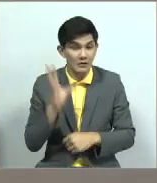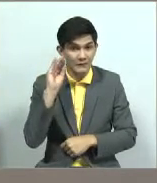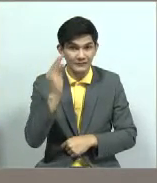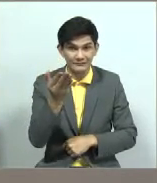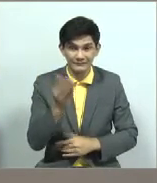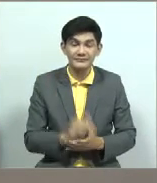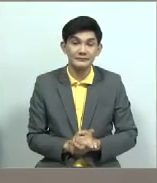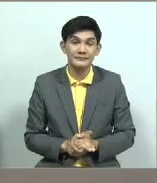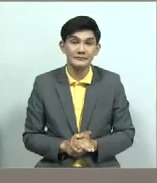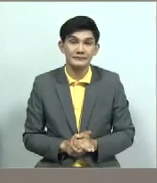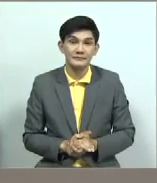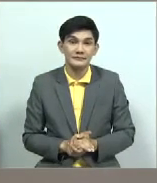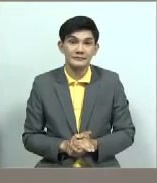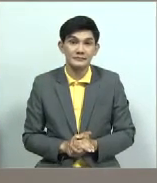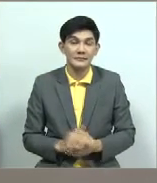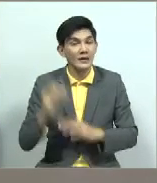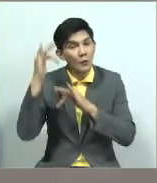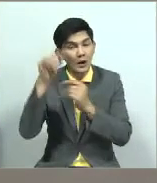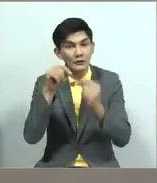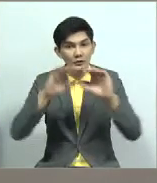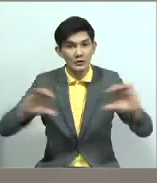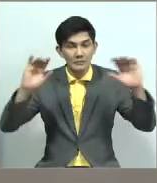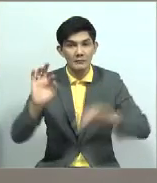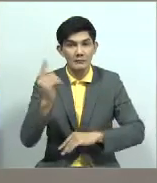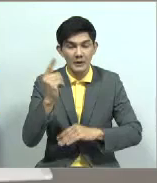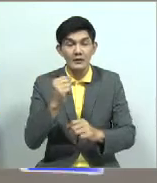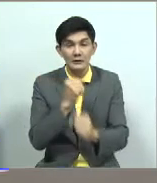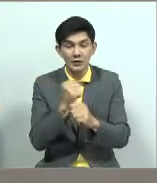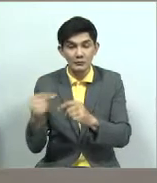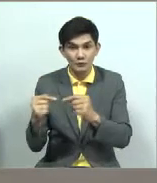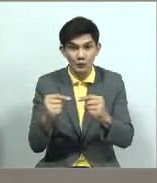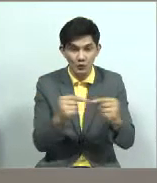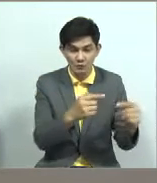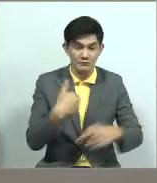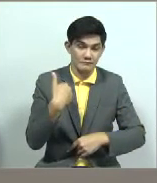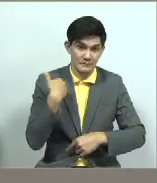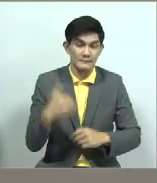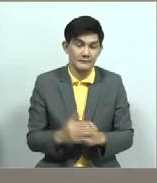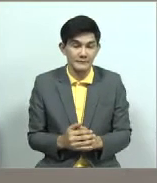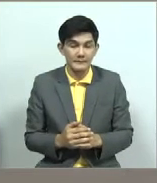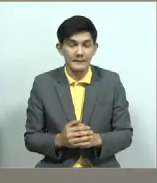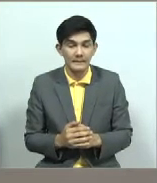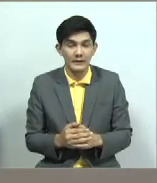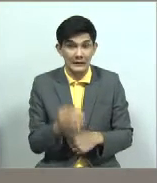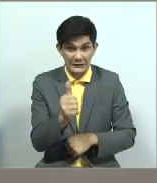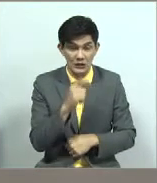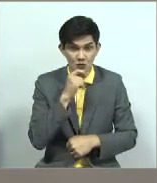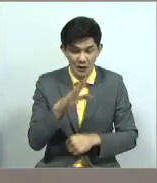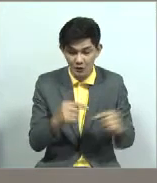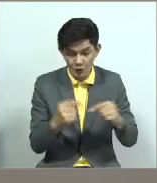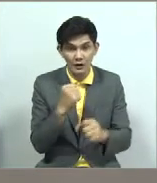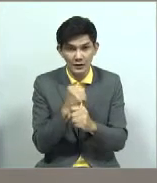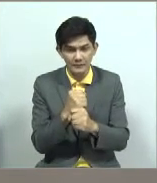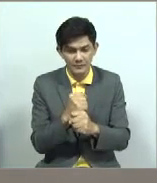กในเรื่องนี้กันครับ ผมก็หวังแต่รัฐบาลใหม่เนี่ยเขาจะทำต่อเนื่องไปนะอะไรที่มันดีก็ทำต่ออะไรที่มัน